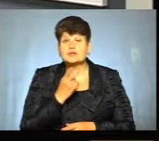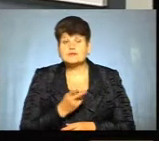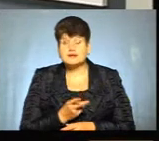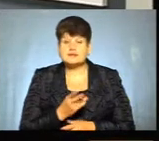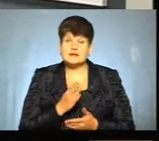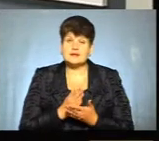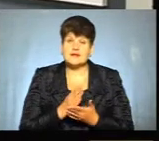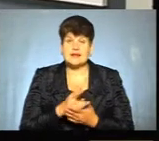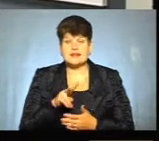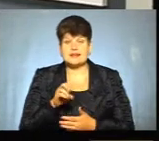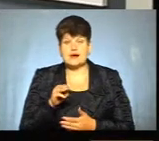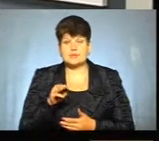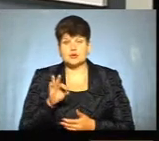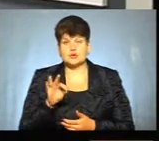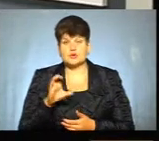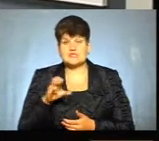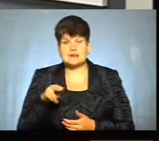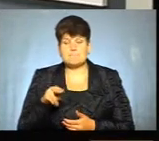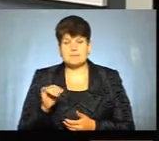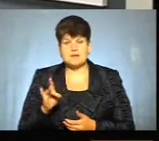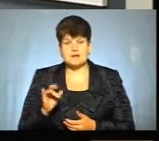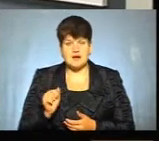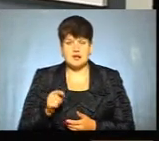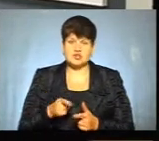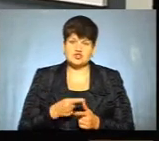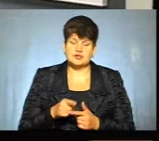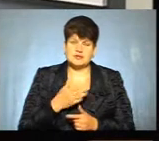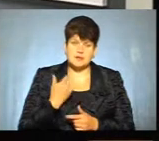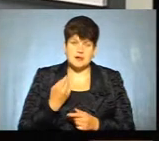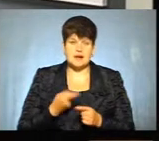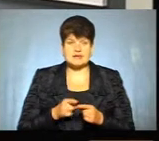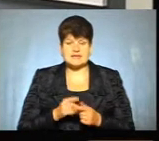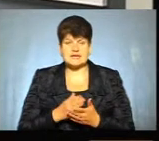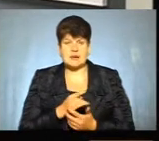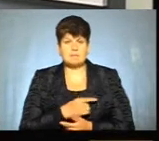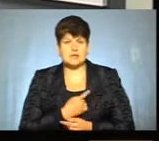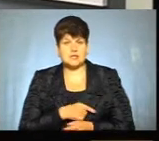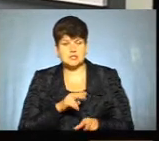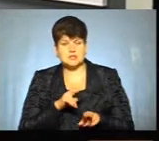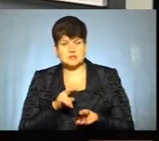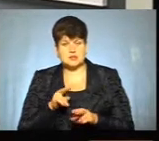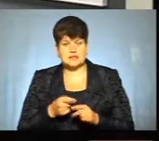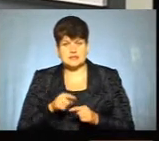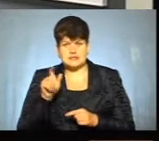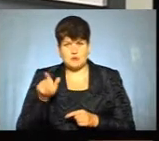наявні лептоспіри, чи немає. Тобто таке йде певне медичне спостереження за цими